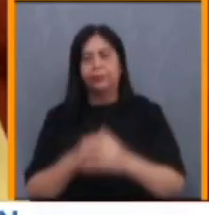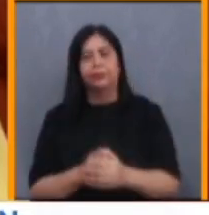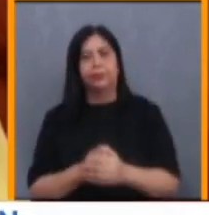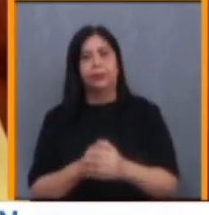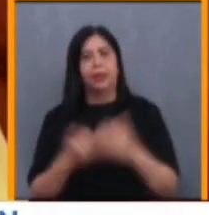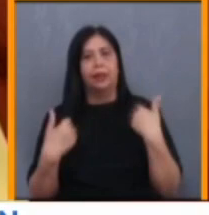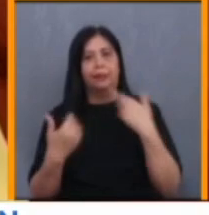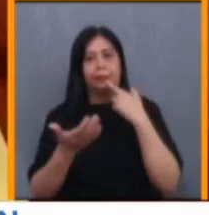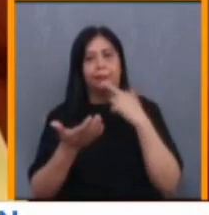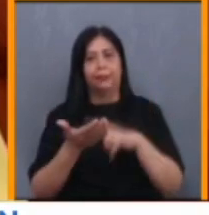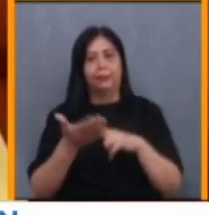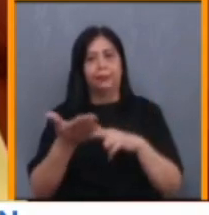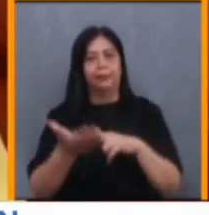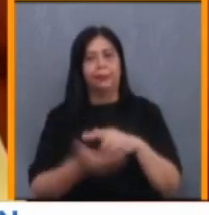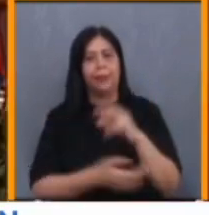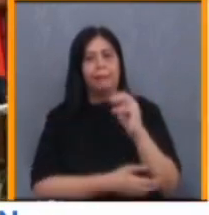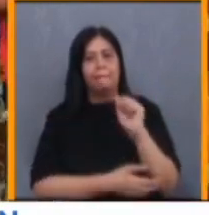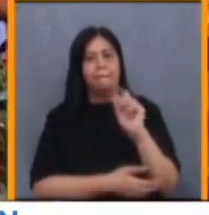si Mark Salazar.